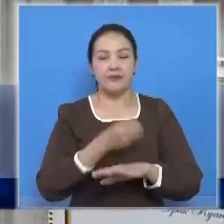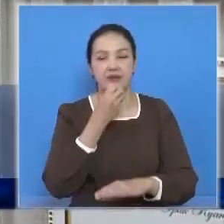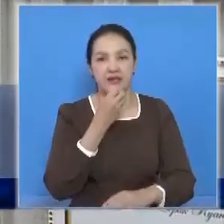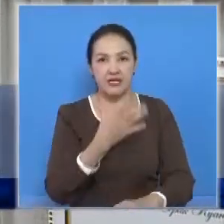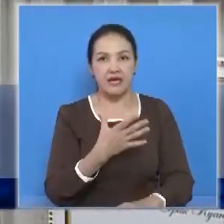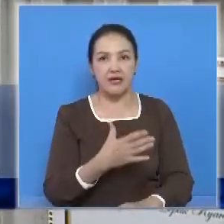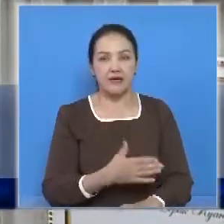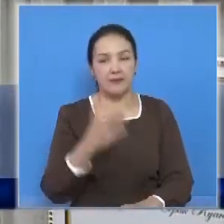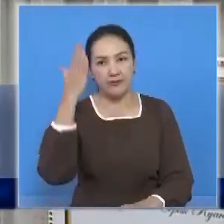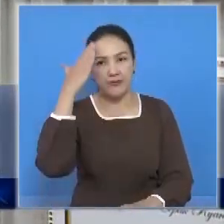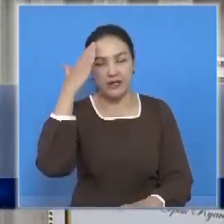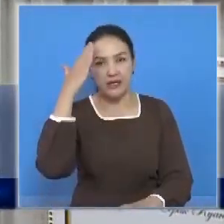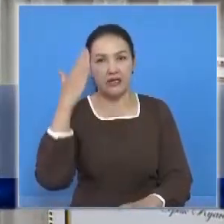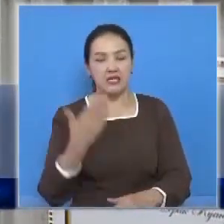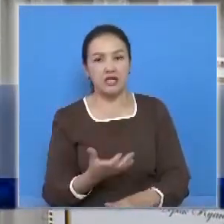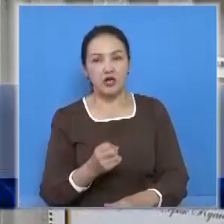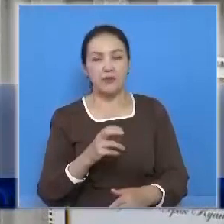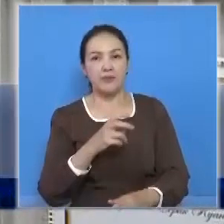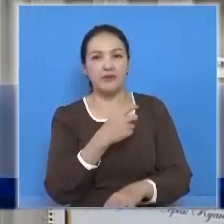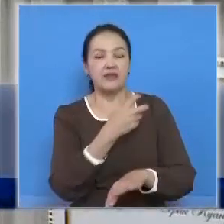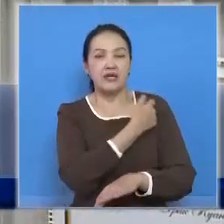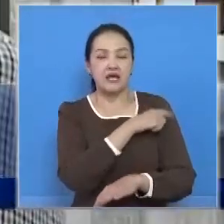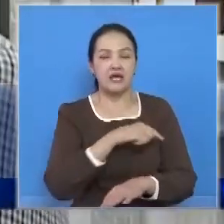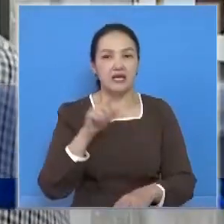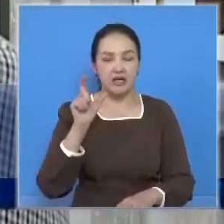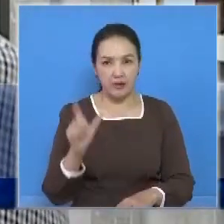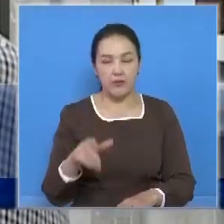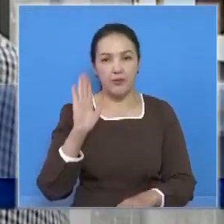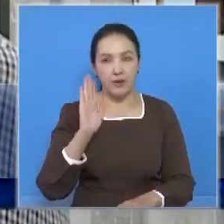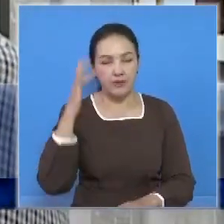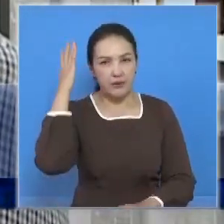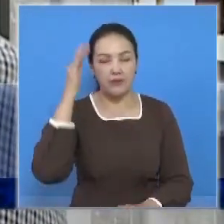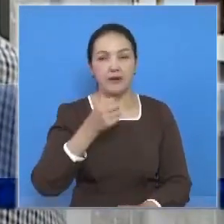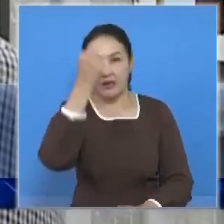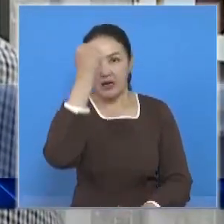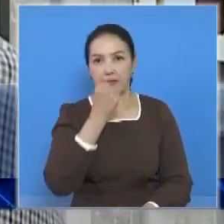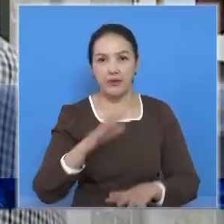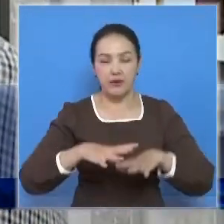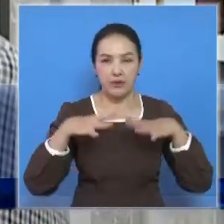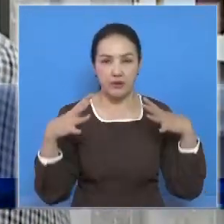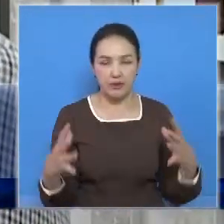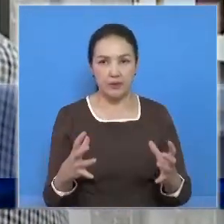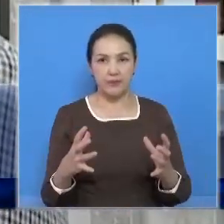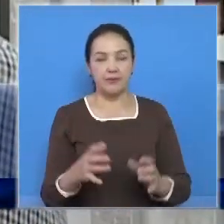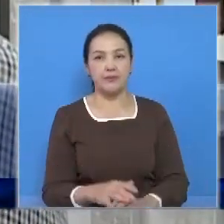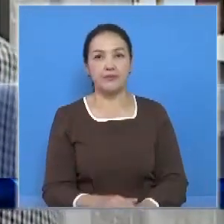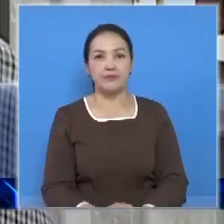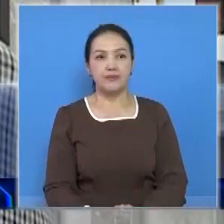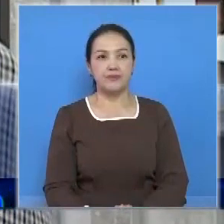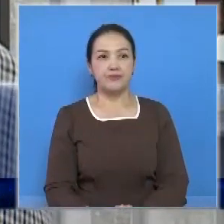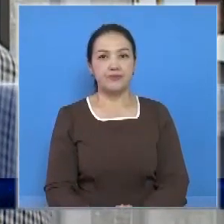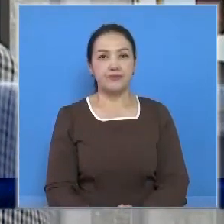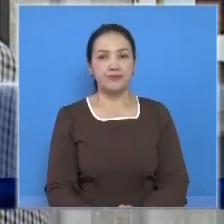жақсы бірікті дәрігерлер шығады деп ойлаймын. Рахмет үлкен, шын айту керек, тебіреніп